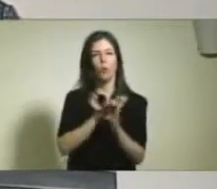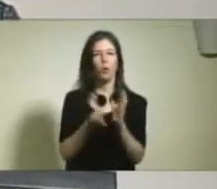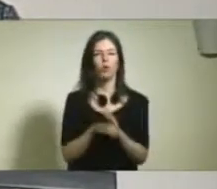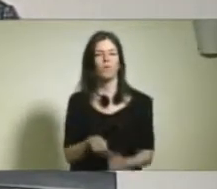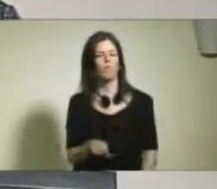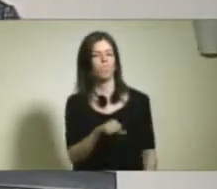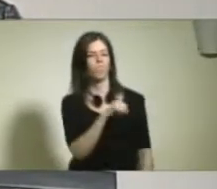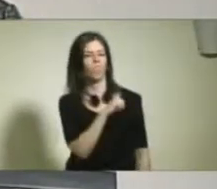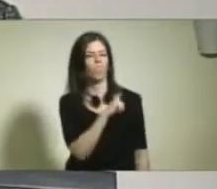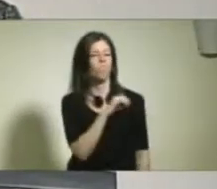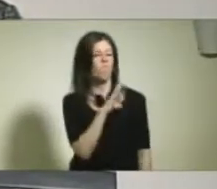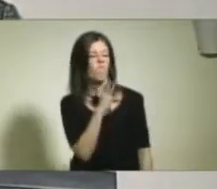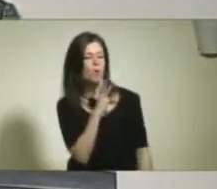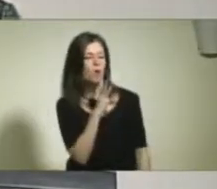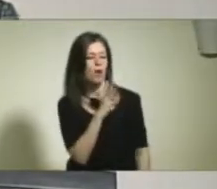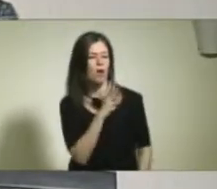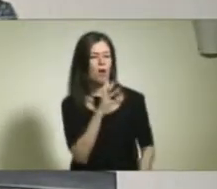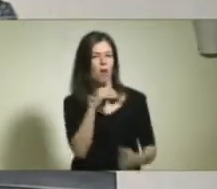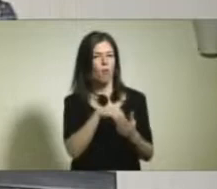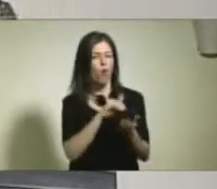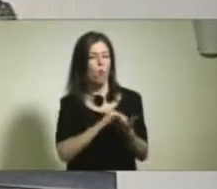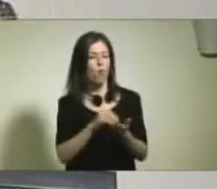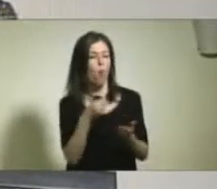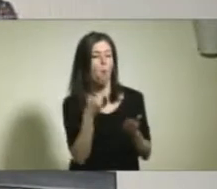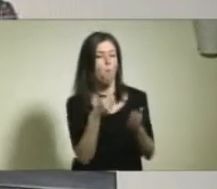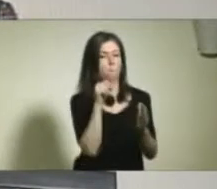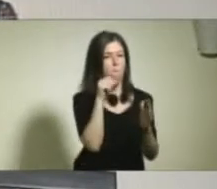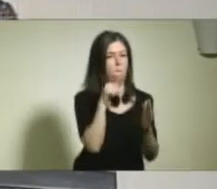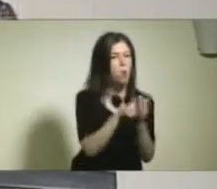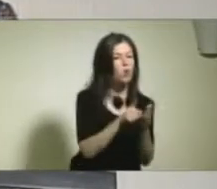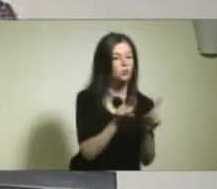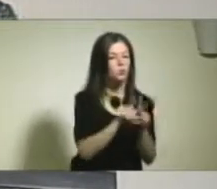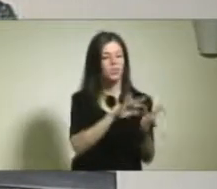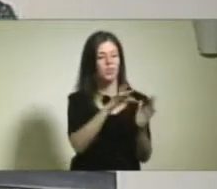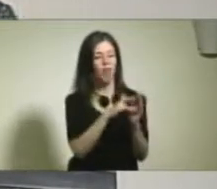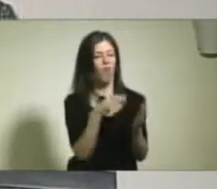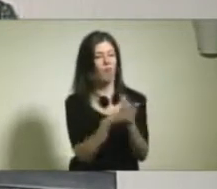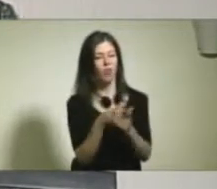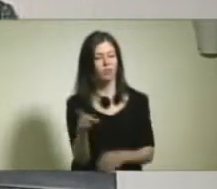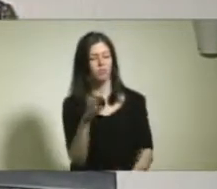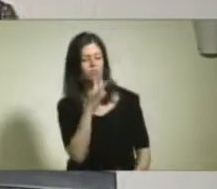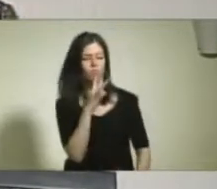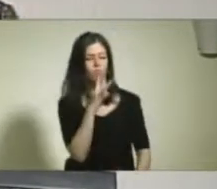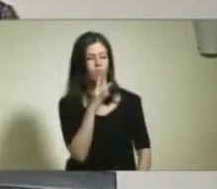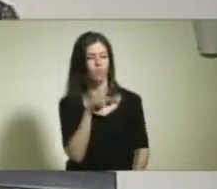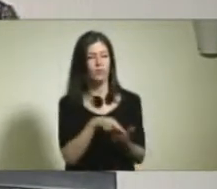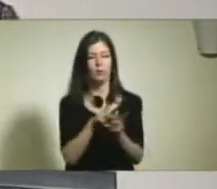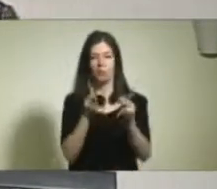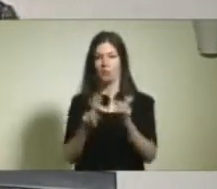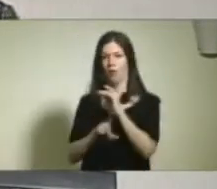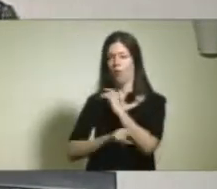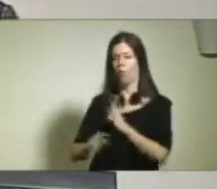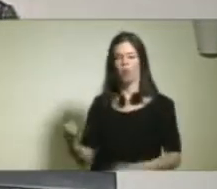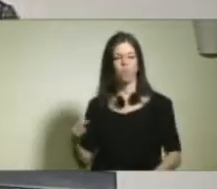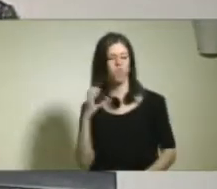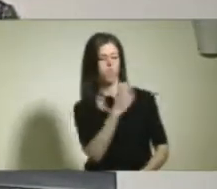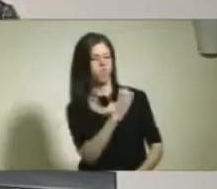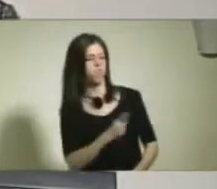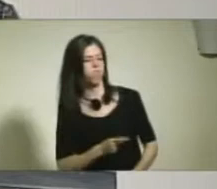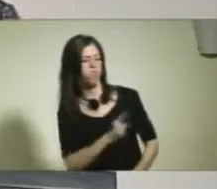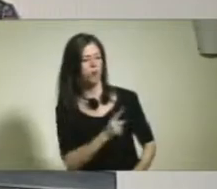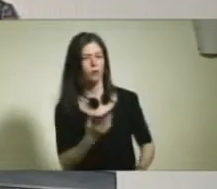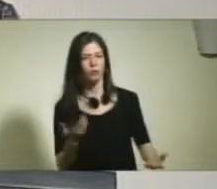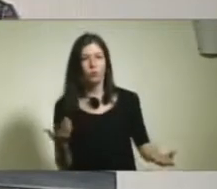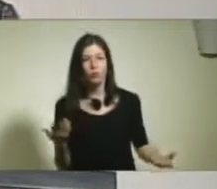dans les bureaux de poste que dans les centres financiers. C'est-à-dire que nos guichetiers se font souvent insultés, voire des